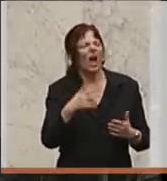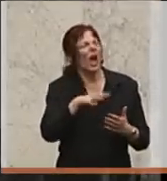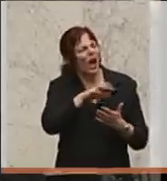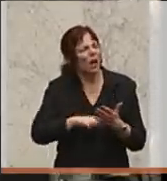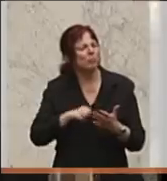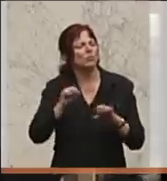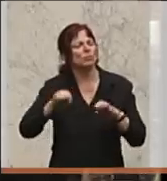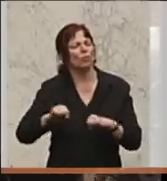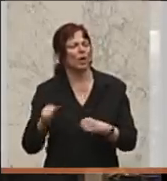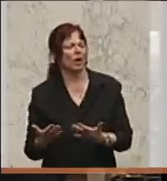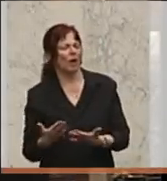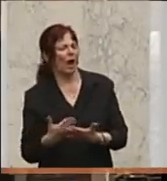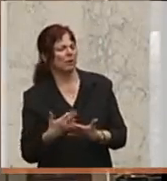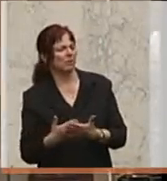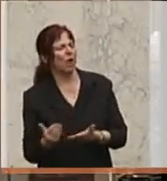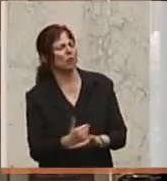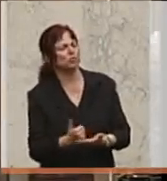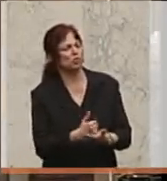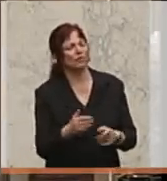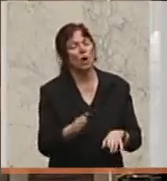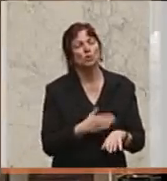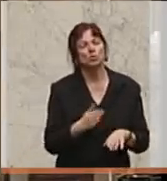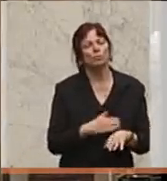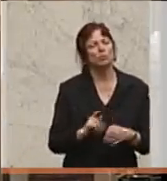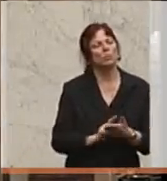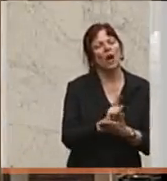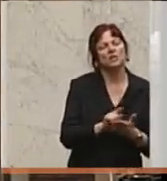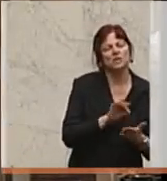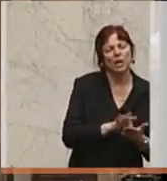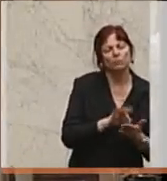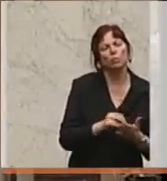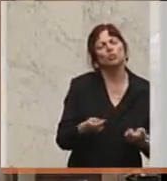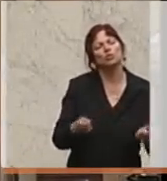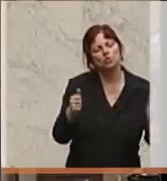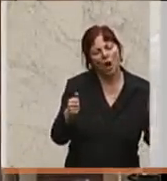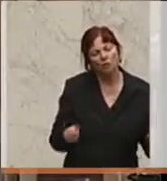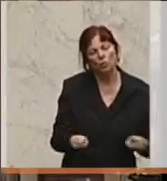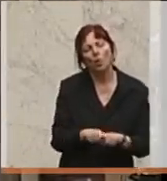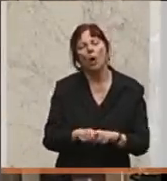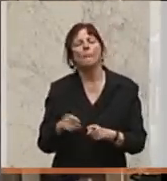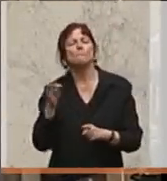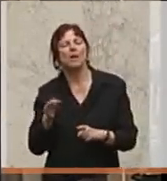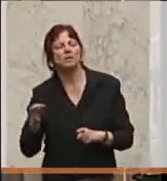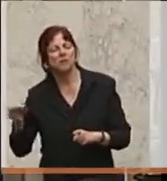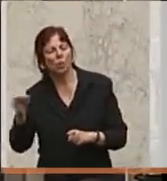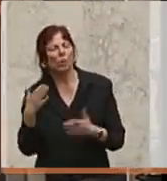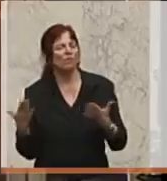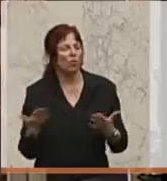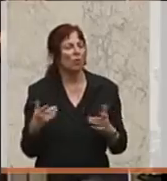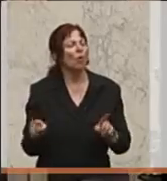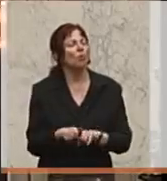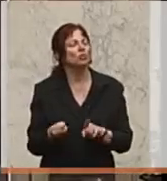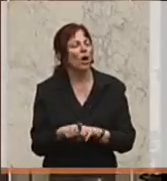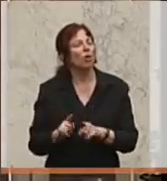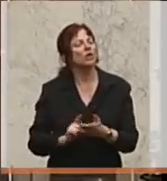wie etwa Zeitpunkt der Schaltung, Klammer Wochentag, Klammer geschlossen, Platzierung, Häufigkeit und Anzahl der Schaltungen im Medium abhängig sind, beziehungsweise auch von der Reichweite